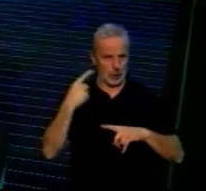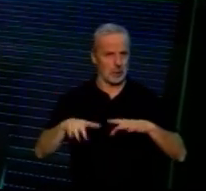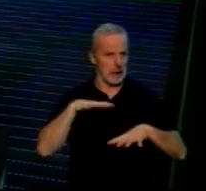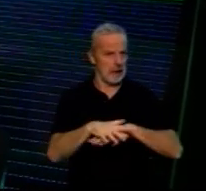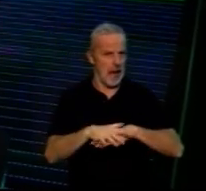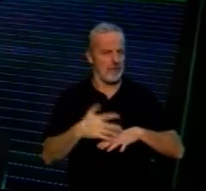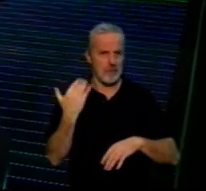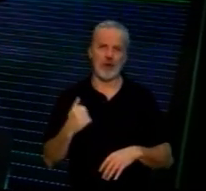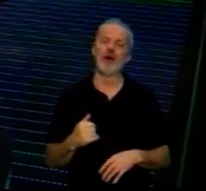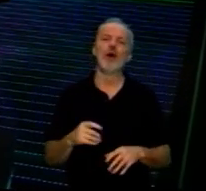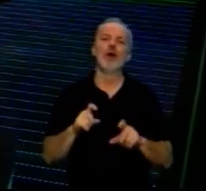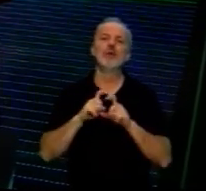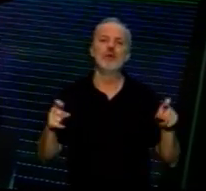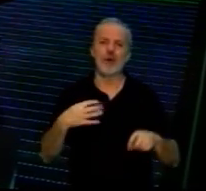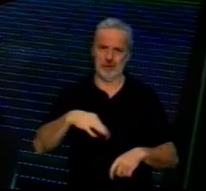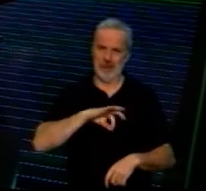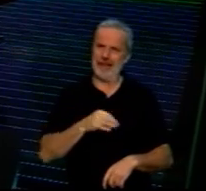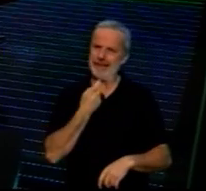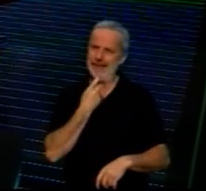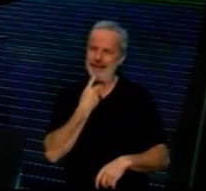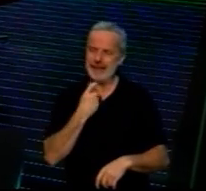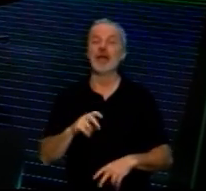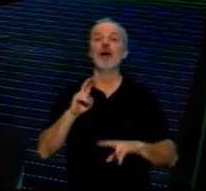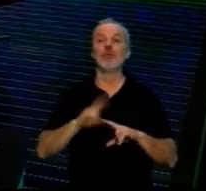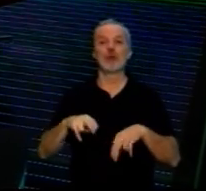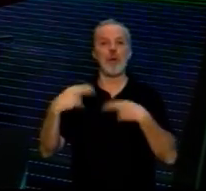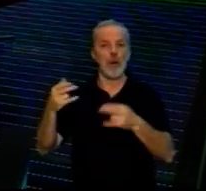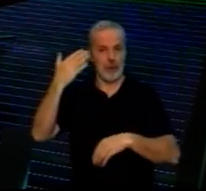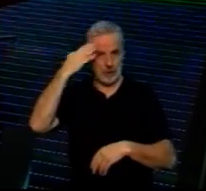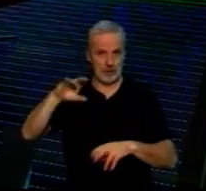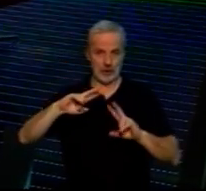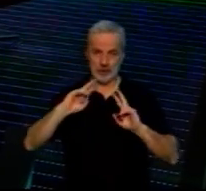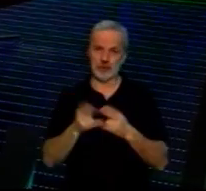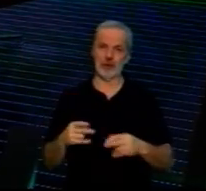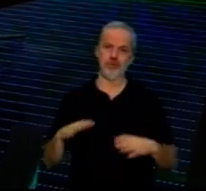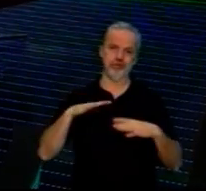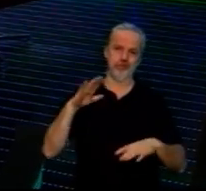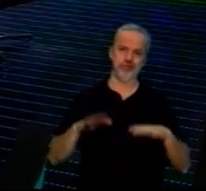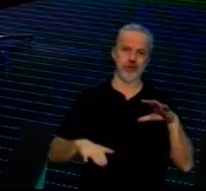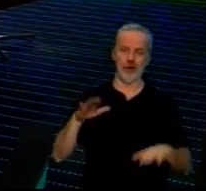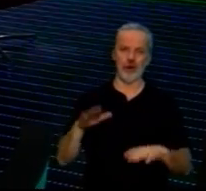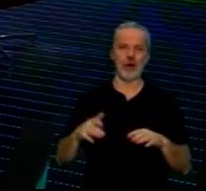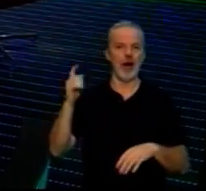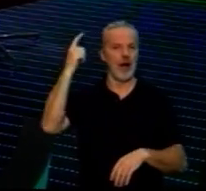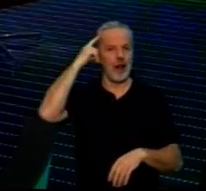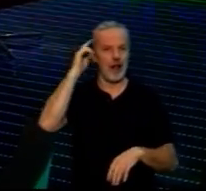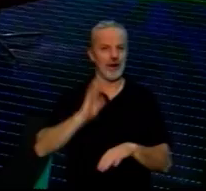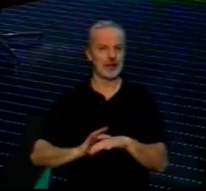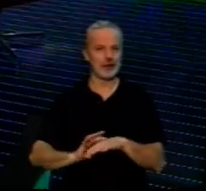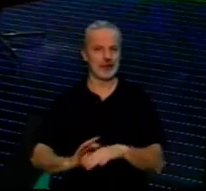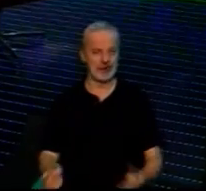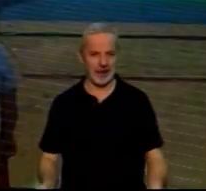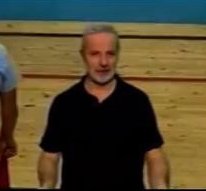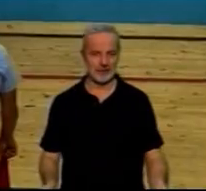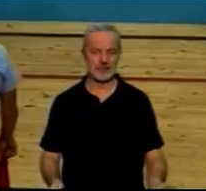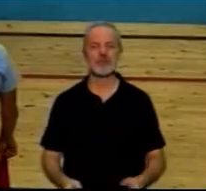medaili. Ale jak bylo to mistrovství světa, tak tam už to nějak upadlo a tam už jsem závodil s jednou čistou hlavou. Jedna